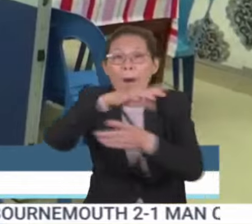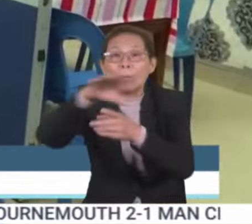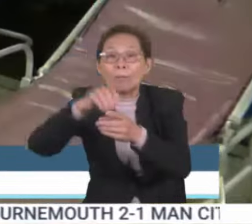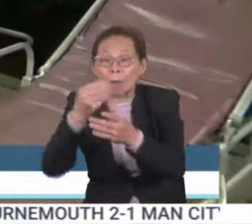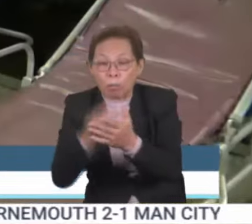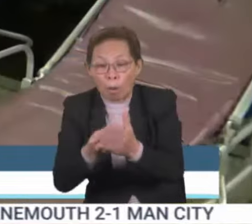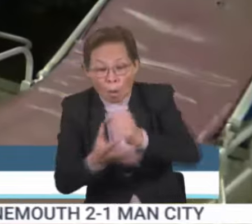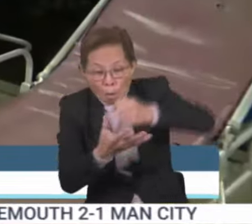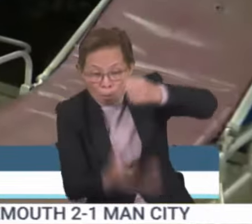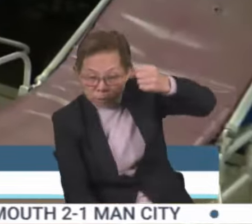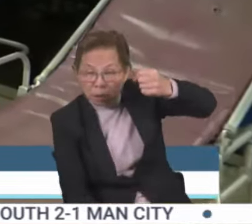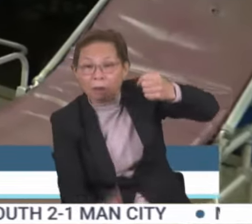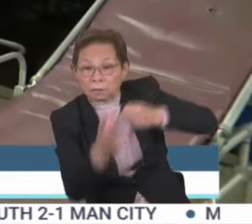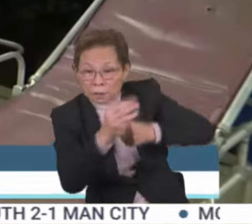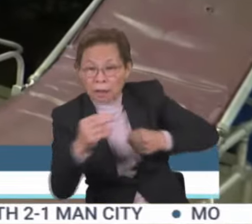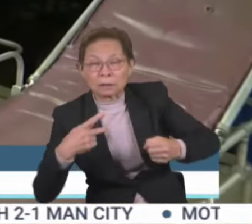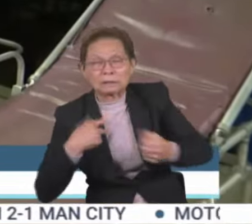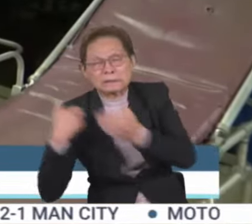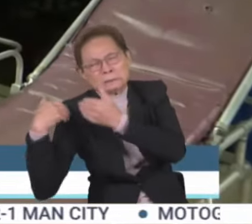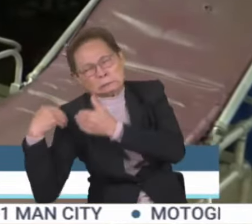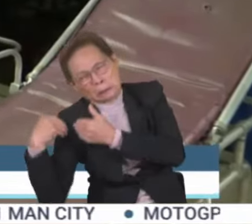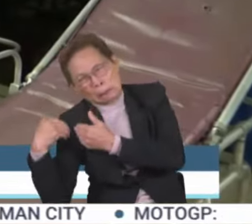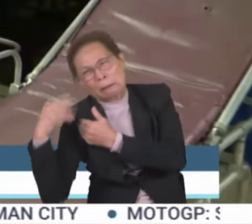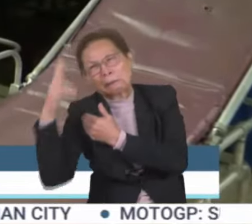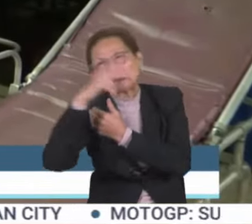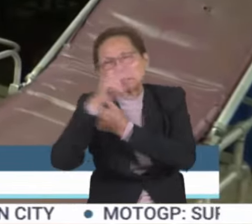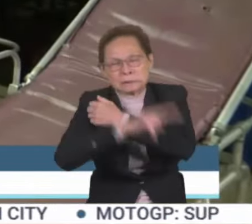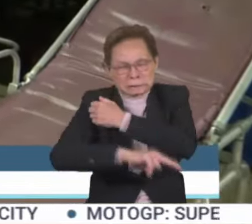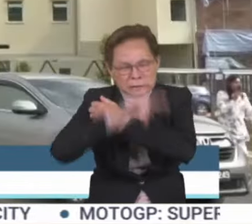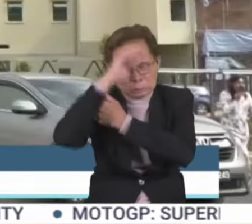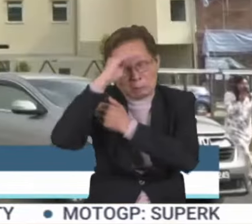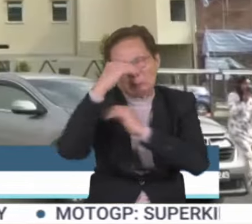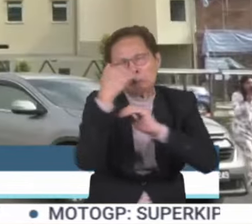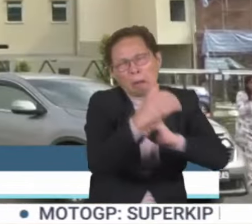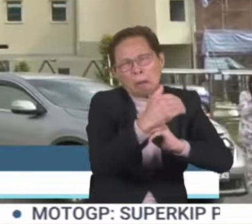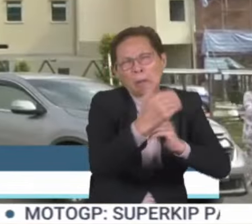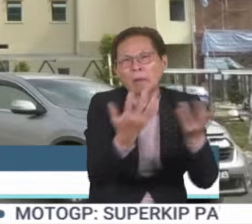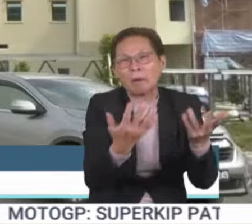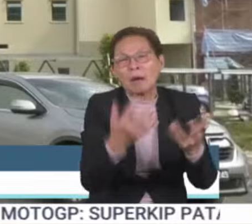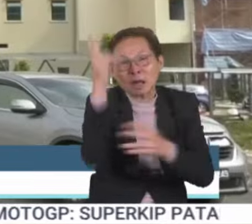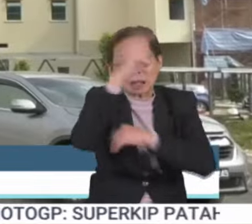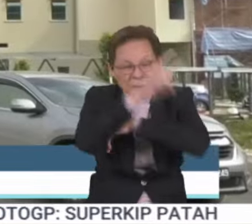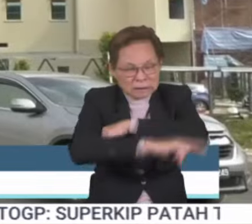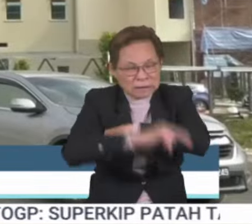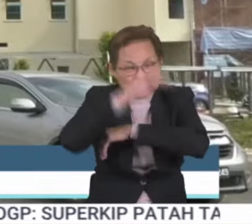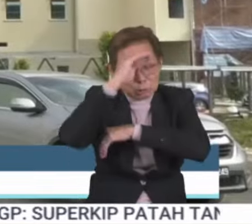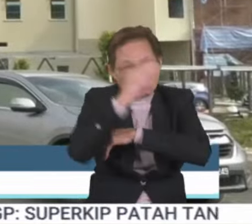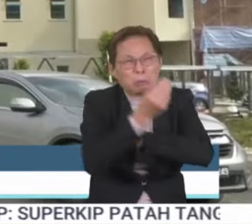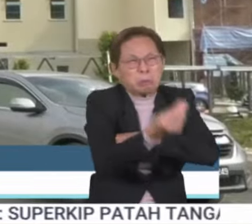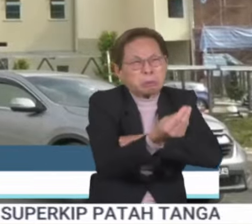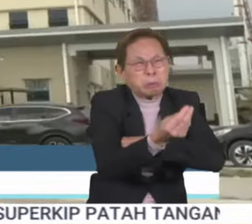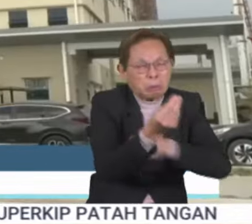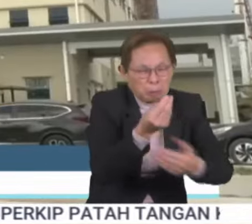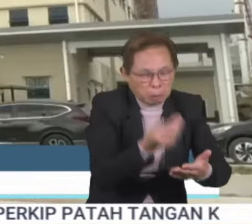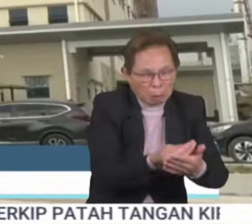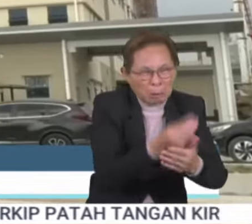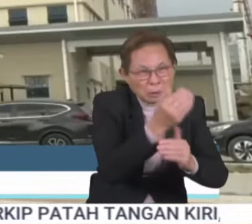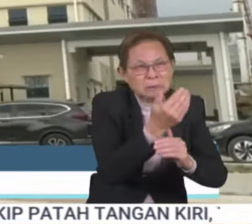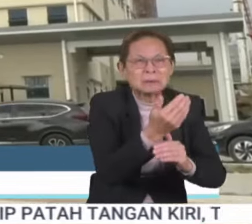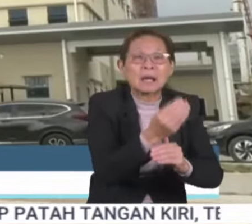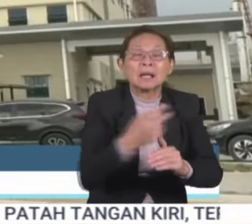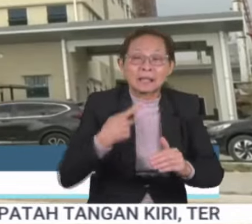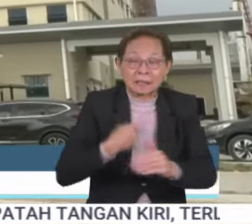mungkin sekadar besar dan juga bebanan Kerajaan Negeri tu sangat terhak apa yang ada oleh kerajaan neg sangat terhak kita akan bincang dengan pihak